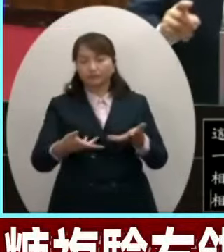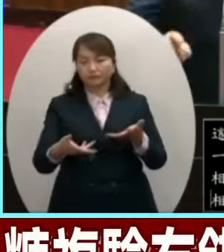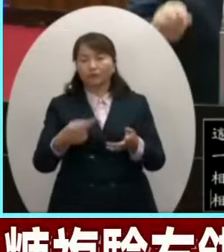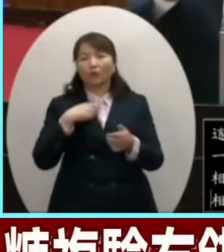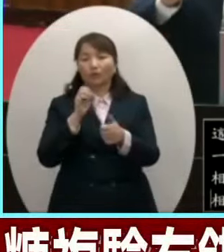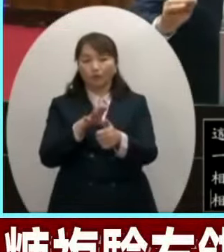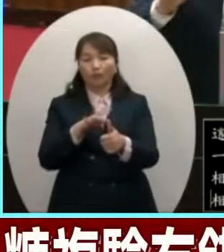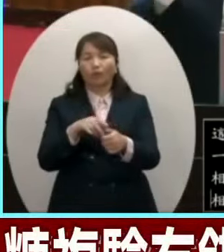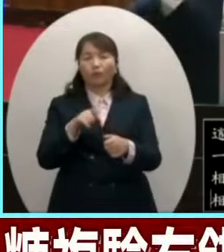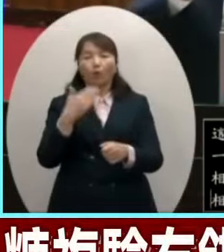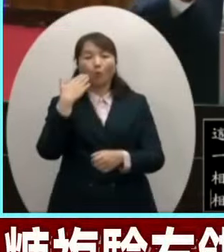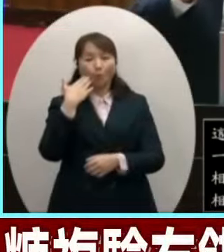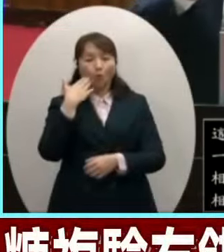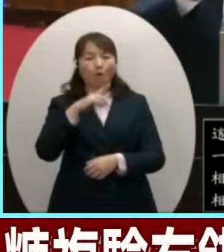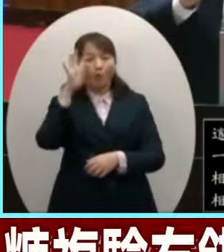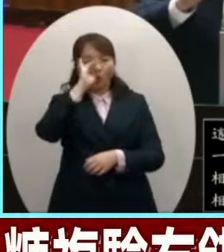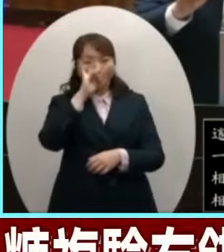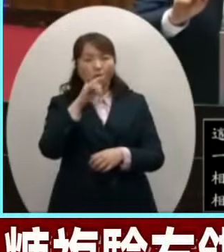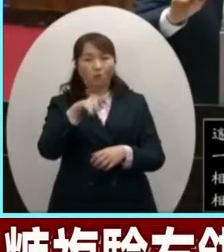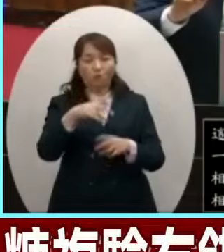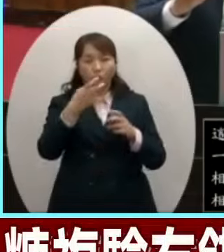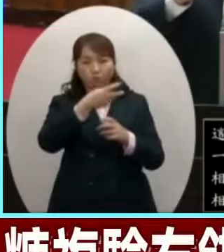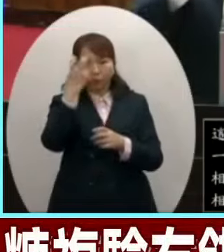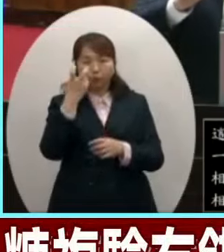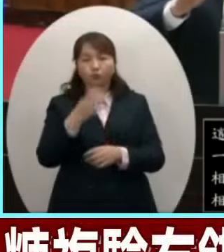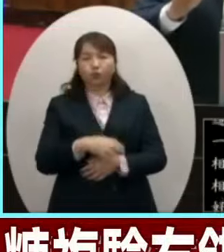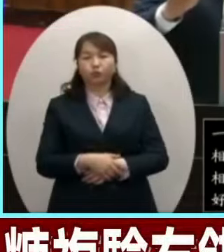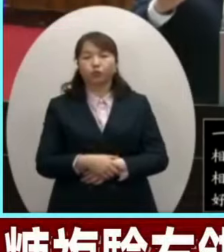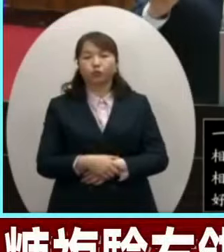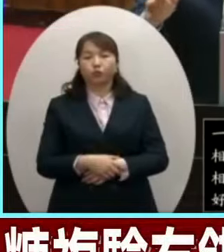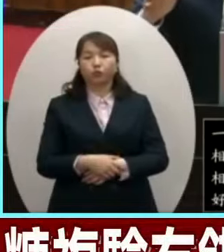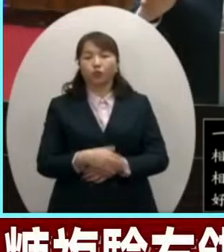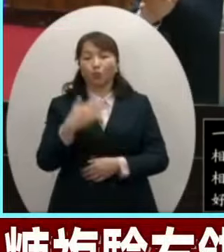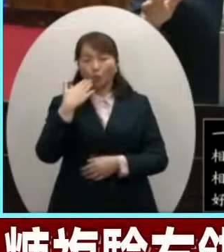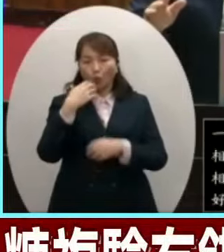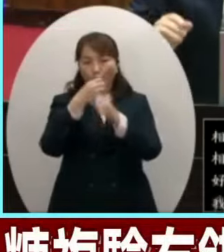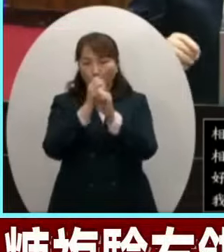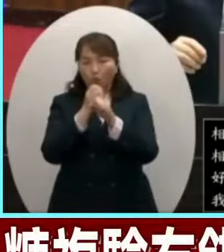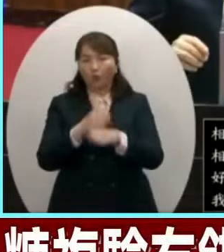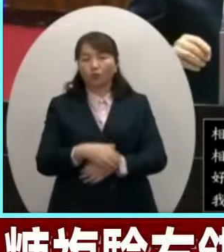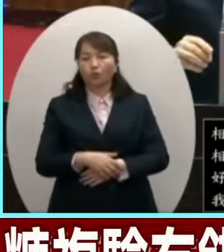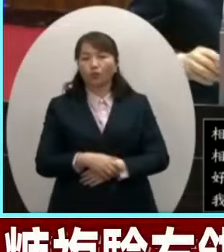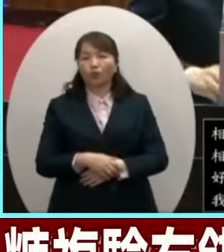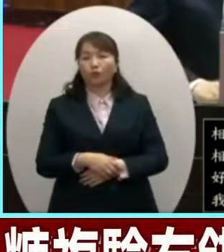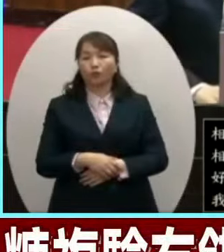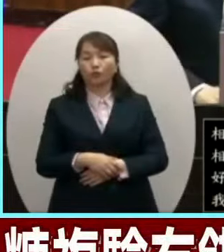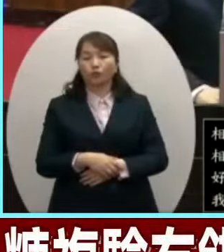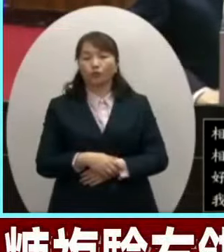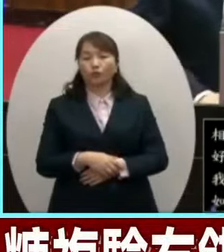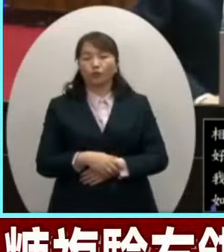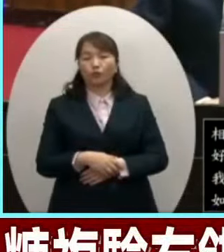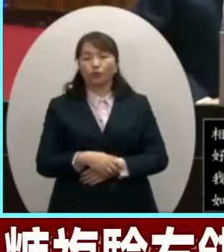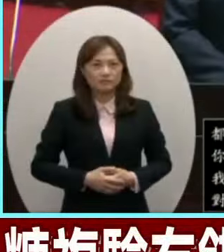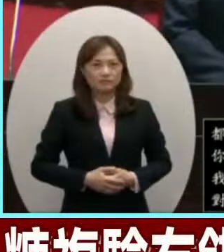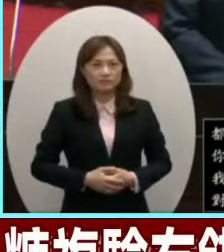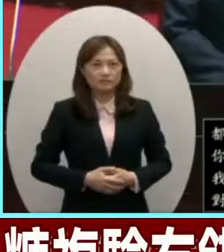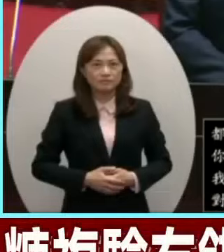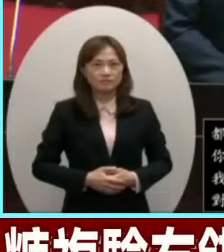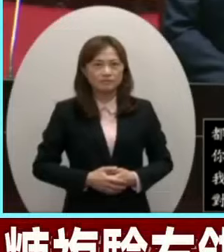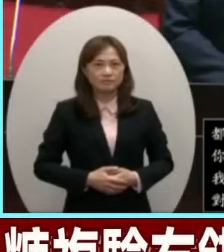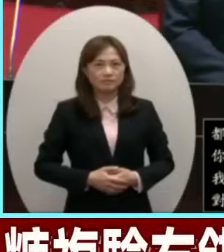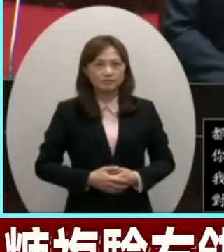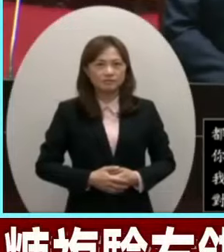为他对养猪产业非常熟悉， 对， 所以他在养猪产业这一段哦，陈建仁几乎不能插话。那